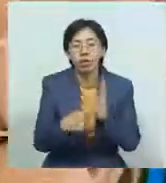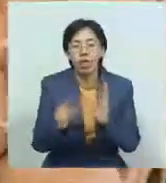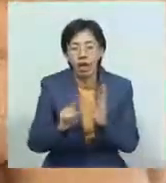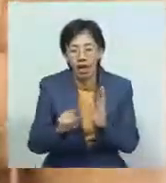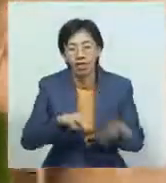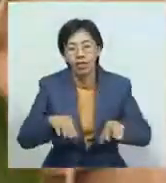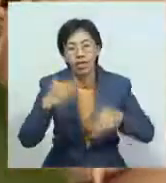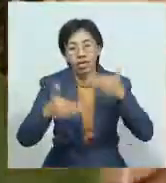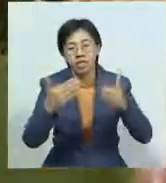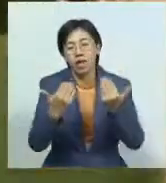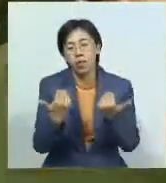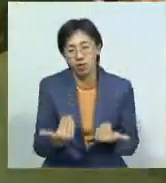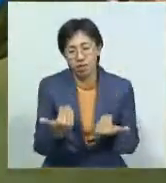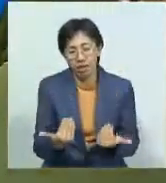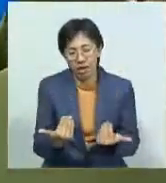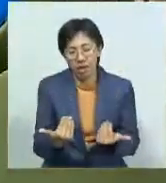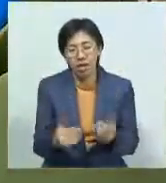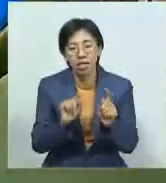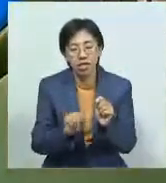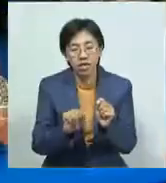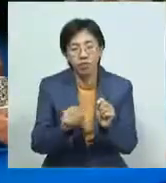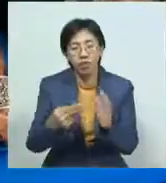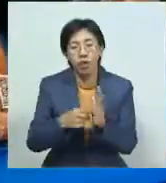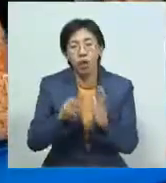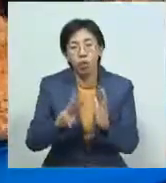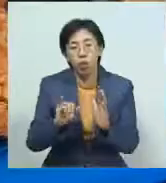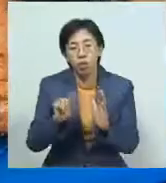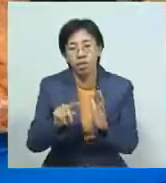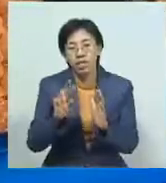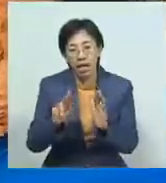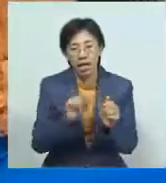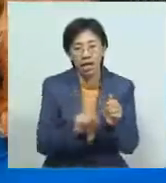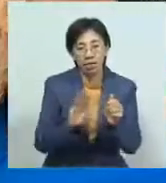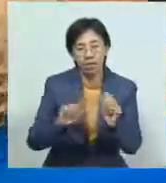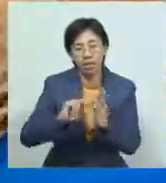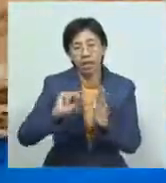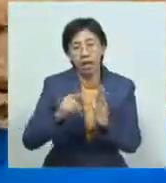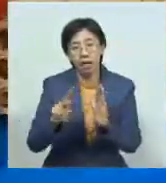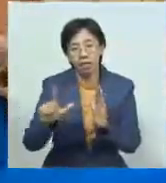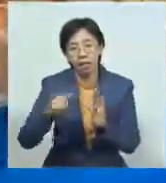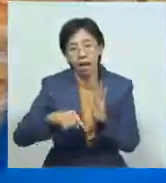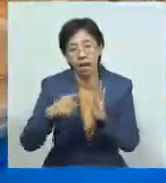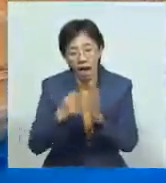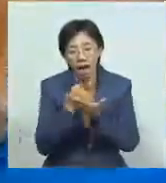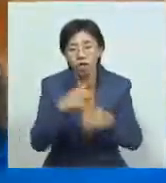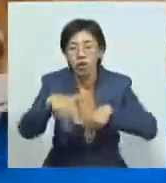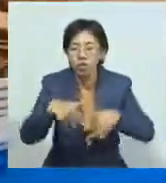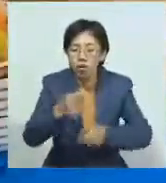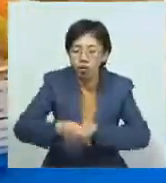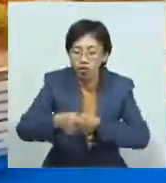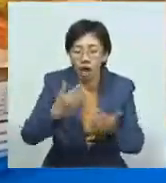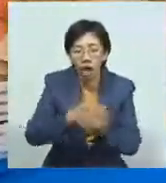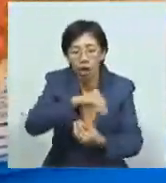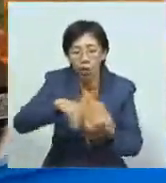าจัดกิจกรรมในวันนี้ที่ตำบลหัวไซอำเภอบางคล้าเนี่ยนะครับก็จะเกิดประโยชน์ สร้างรายได้ให้กับพี่น้องเกษตรกรของเรานะ